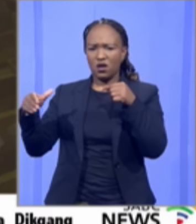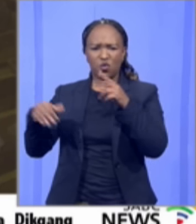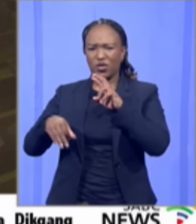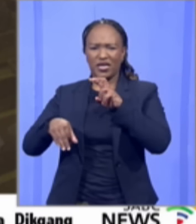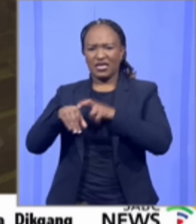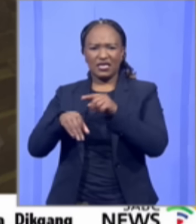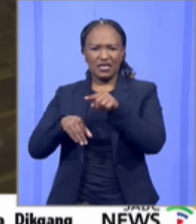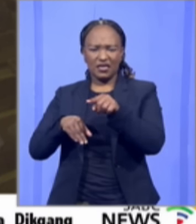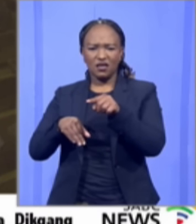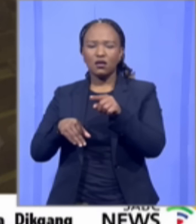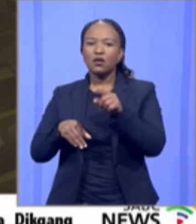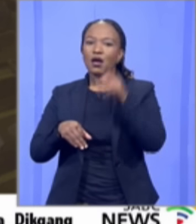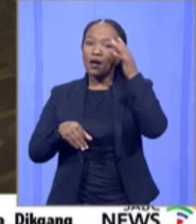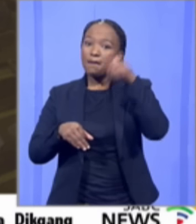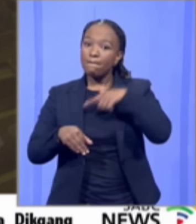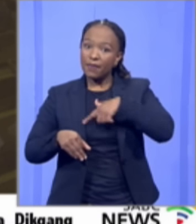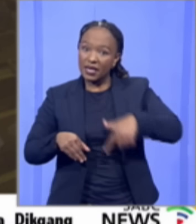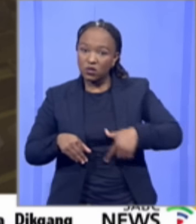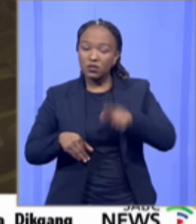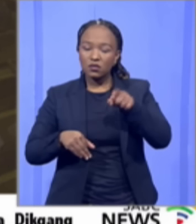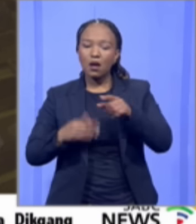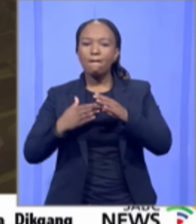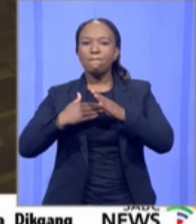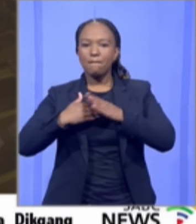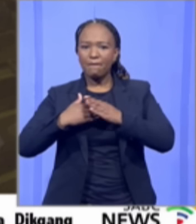Presidente o tshwanetse ka ba fokoditse maloko a gagwe a palamente.